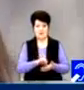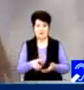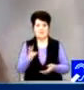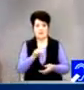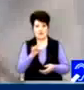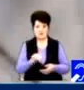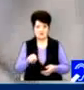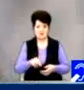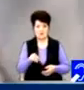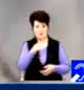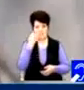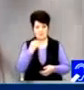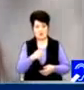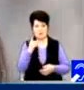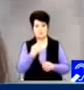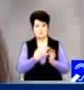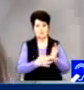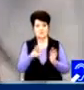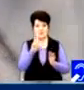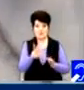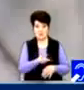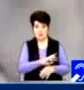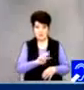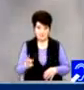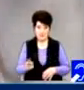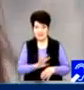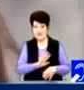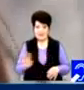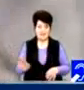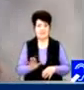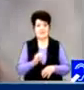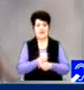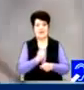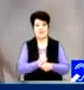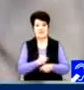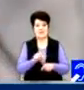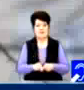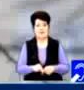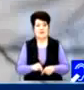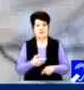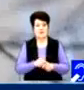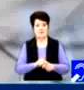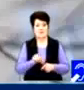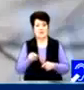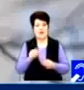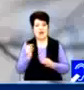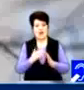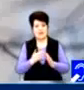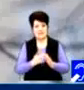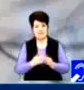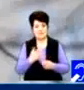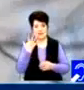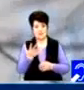deoarece în Republica Moldova 193 de femei sunt inactive pe piața muncii din cauza treburilor casnice fiecare a